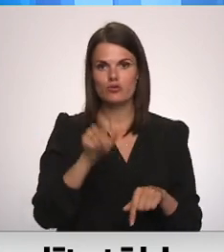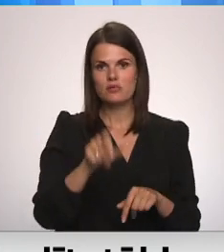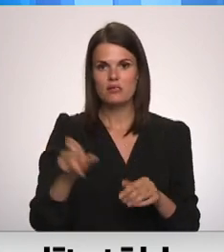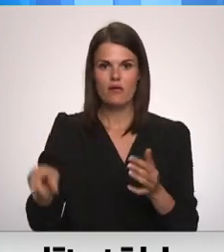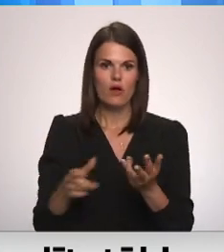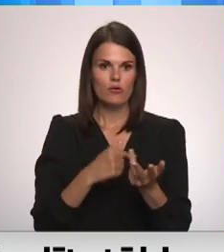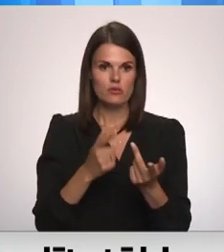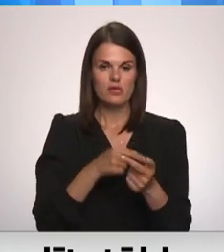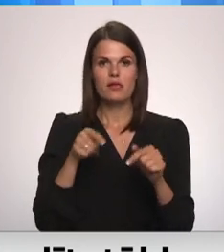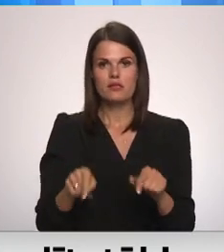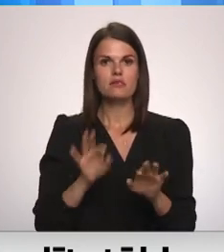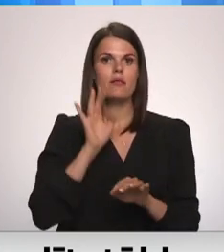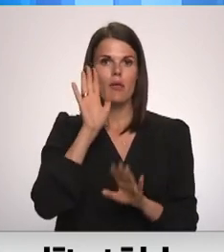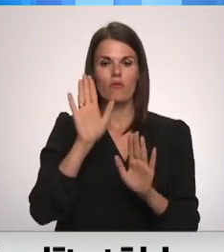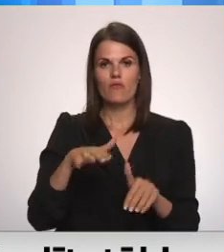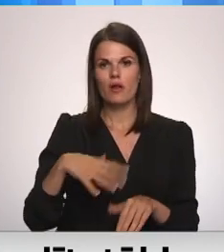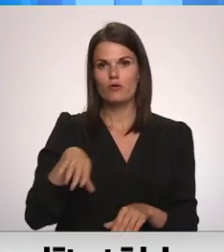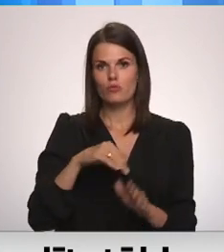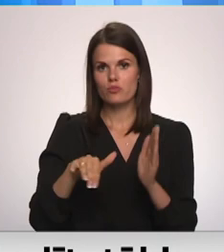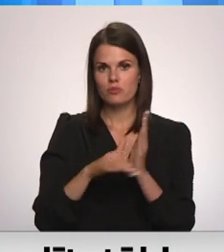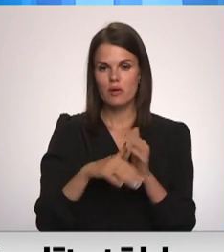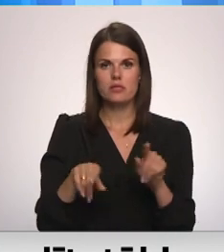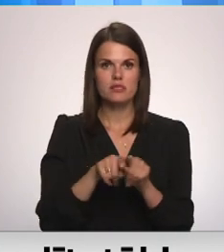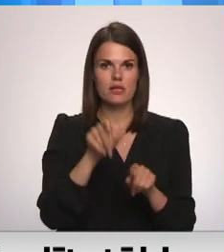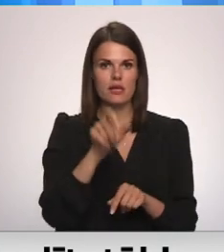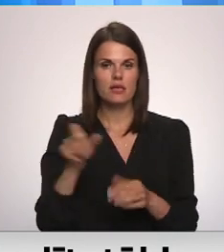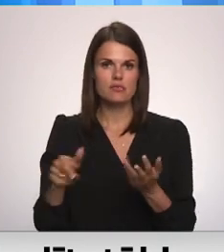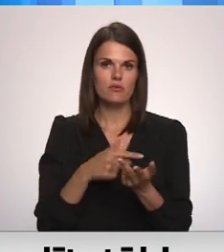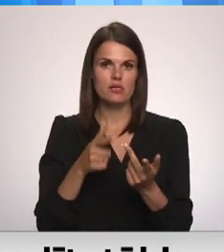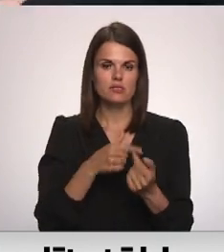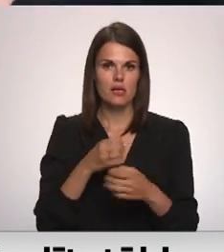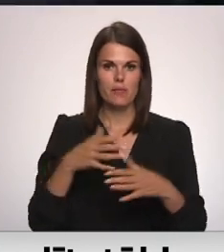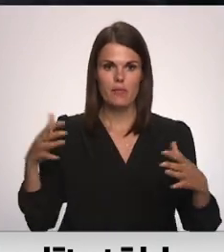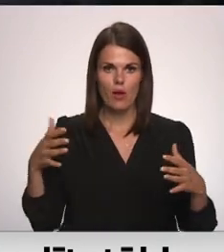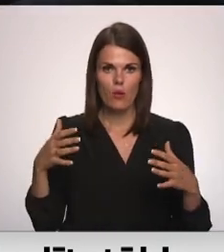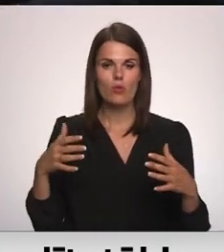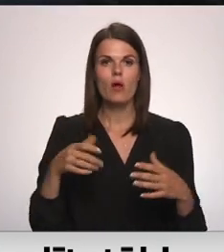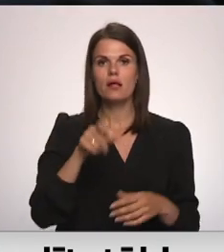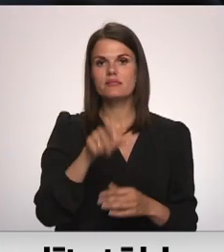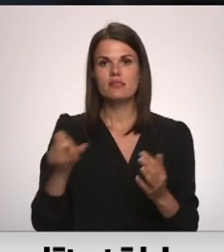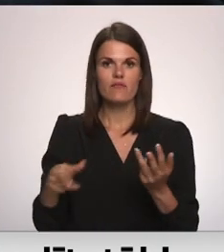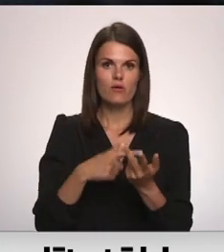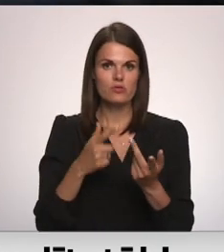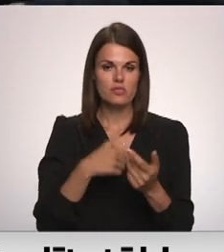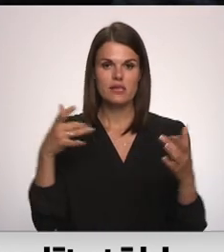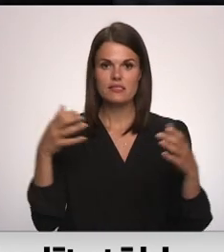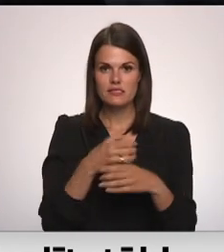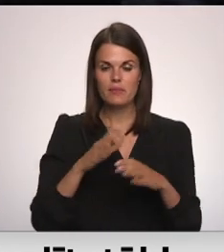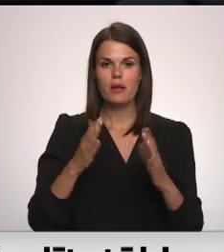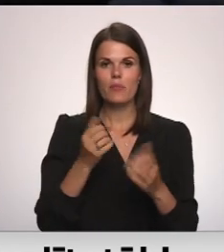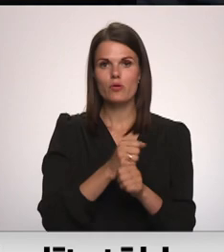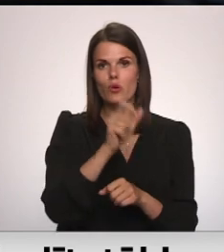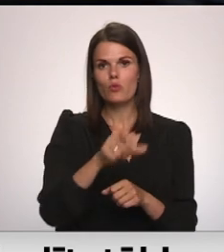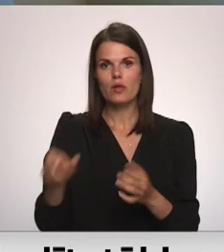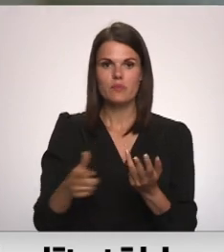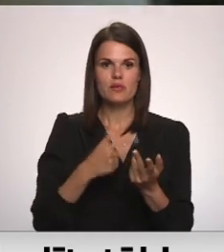Un tas mums varētu nākotnē palīdzēt, varbūt arī iedzīvotāju skaitu pieauguma ziņā. Lai gan iedzīvotāju skaits samazinās, nodarbināto